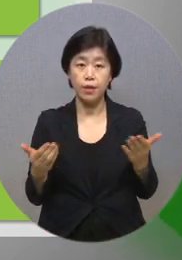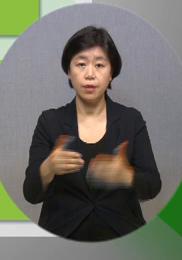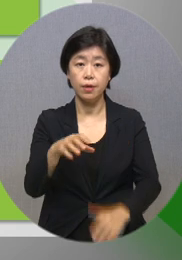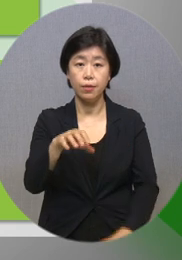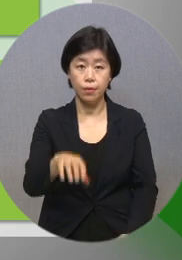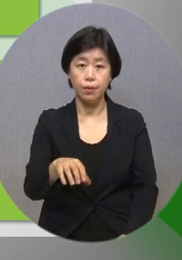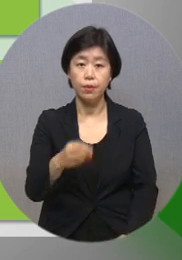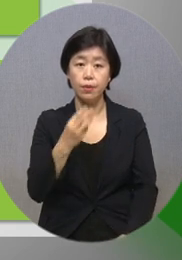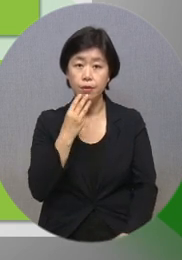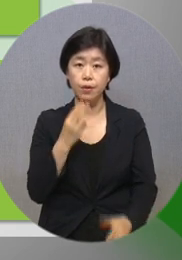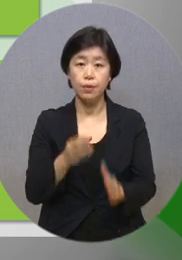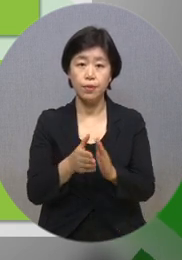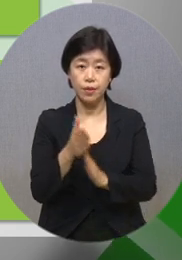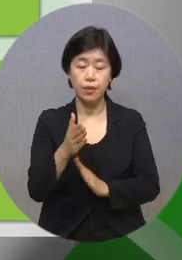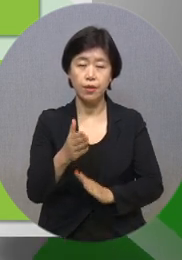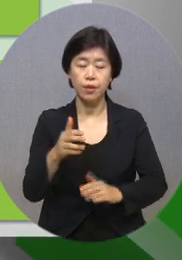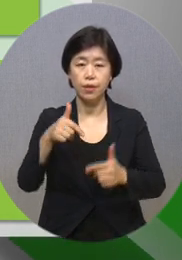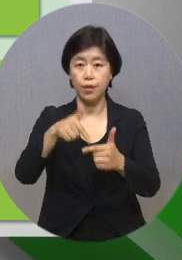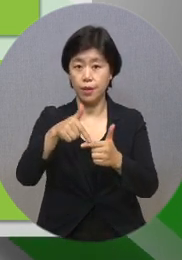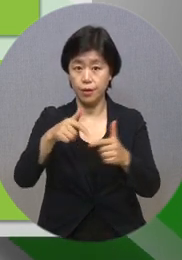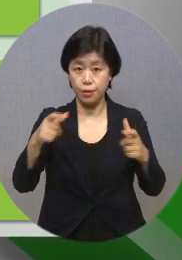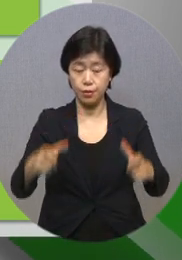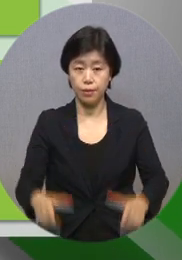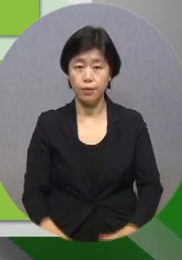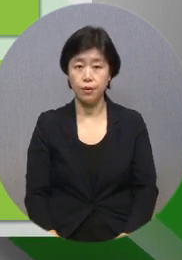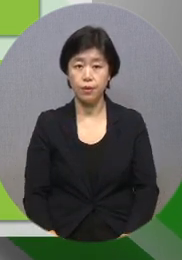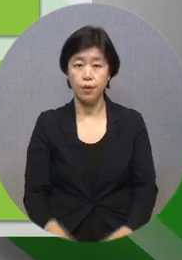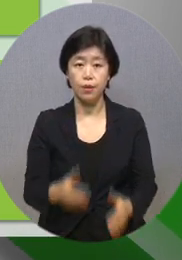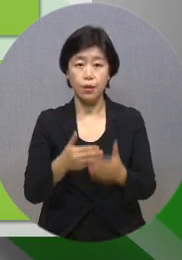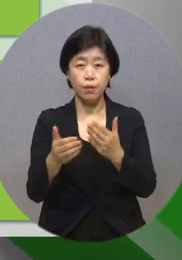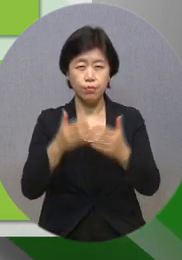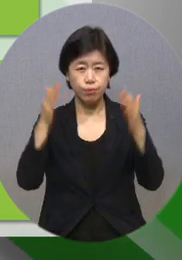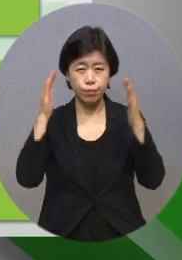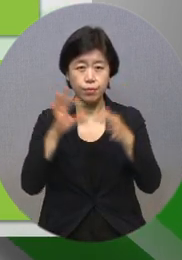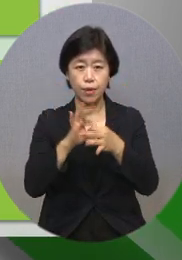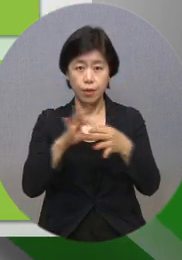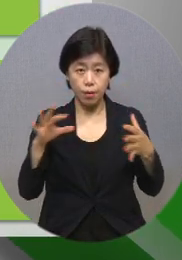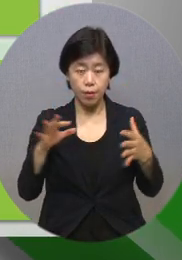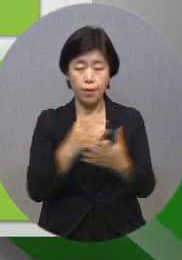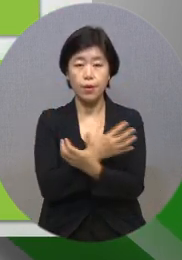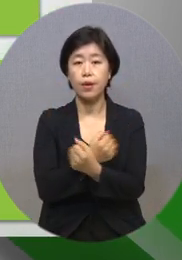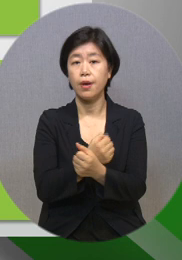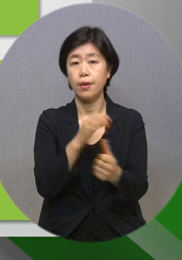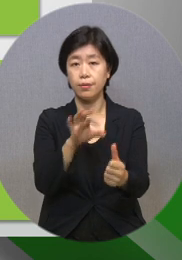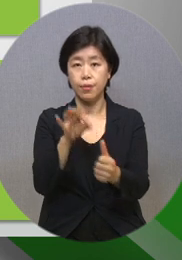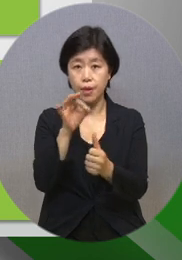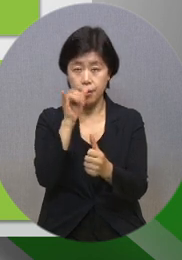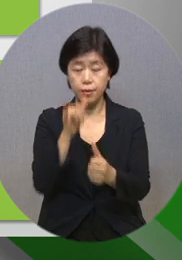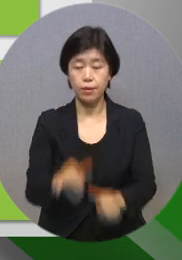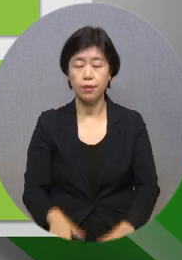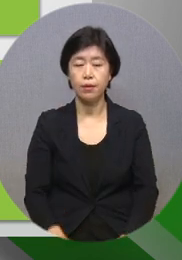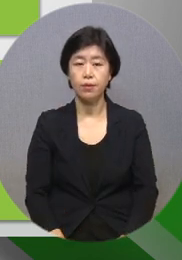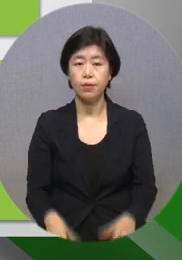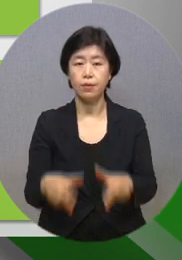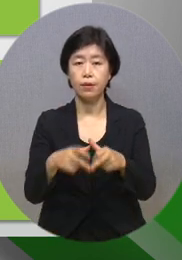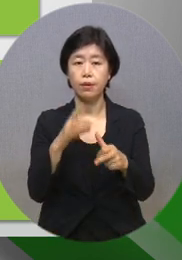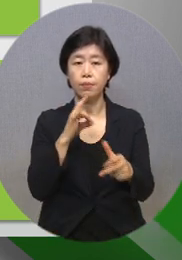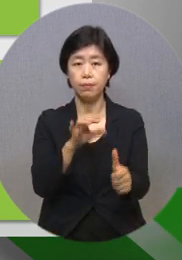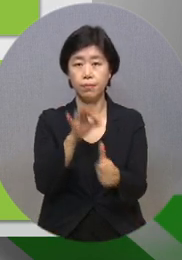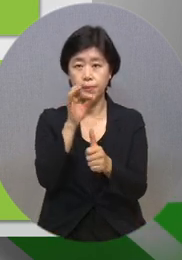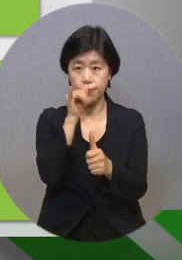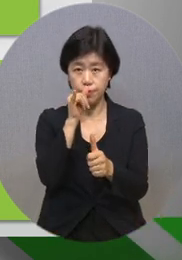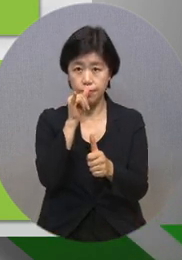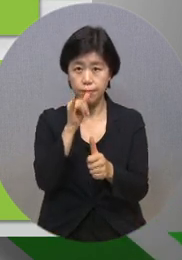근무지는 서울특별시 강남구입니다. 경력과 학력은 무관하며 계약직을 채용합니다. 장애인만